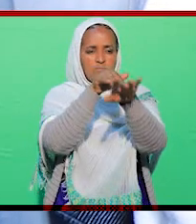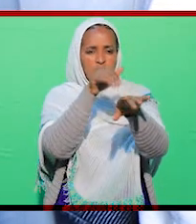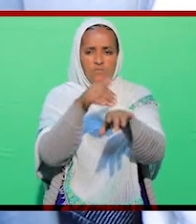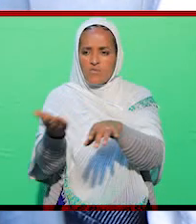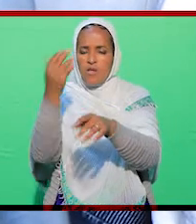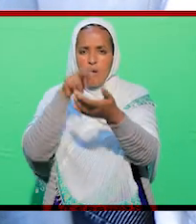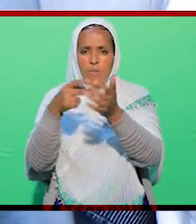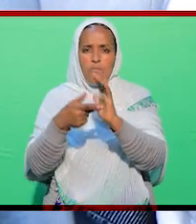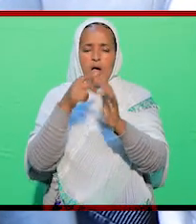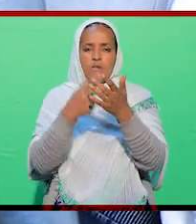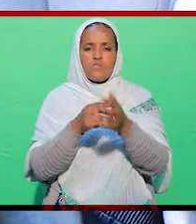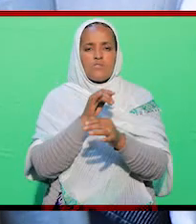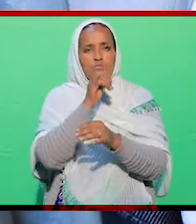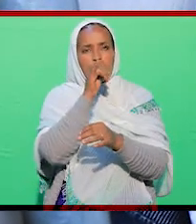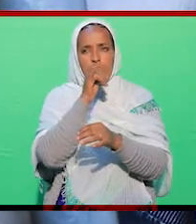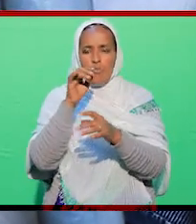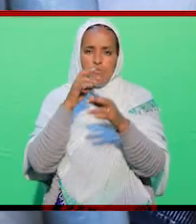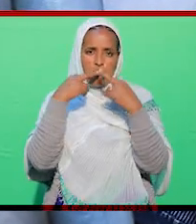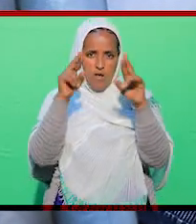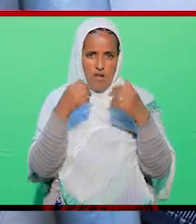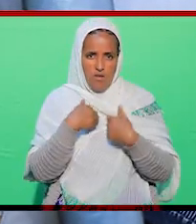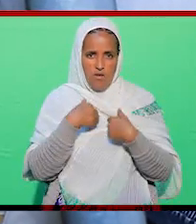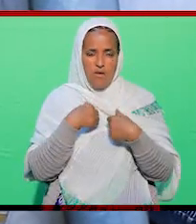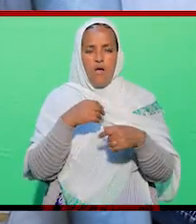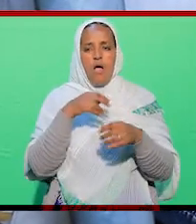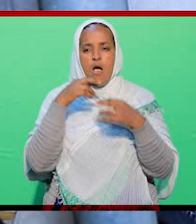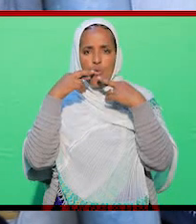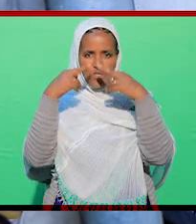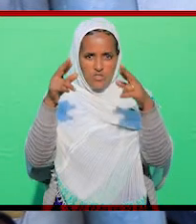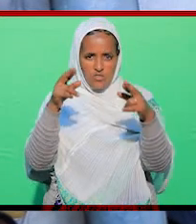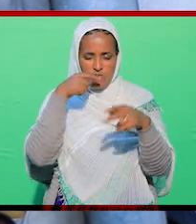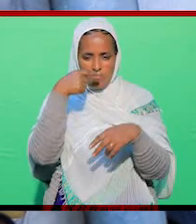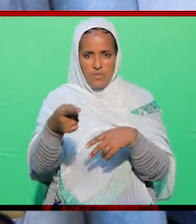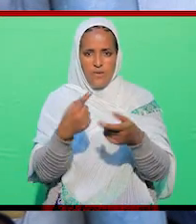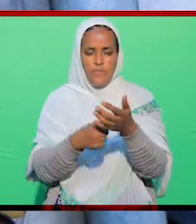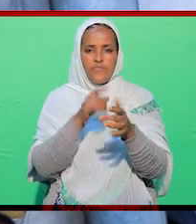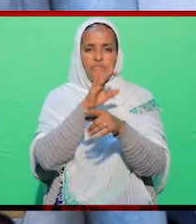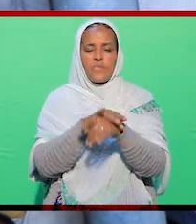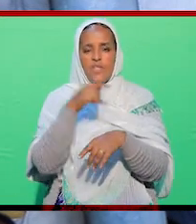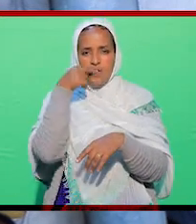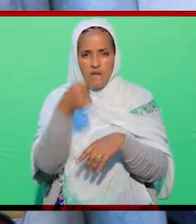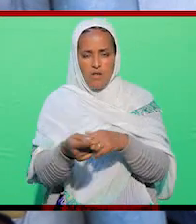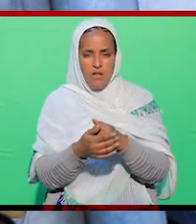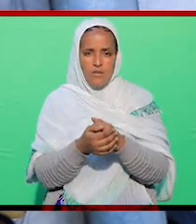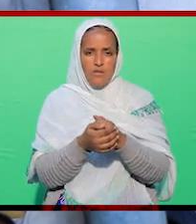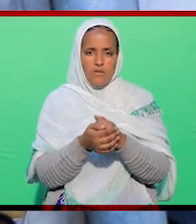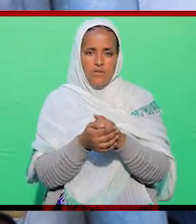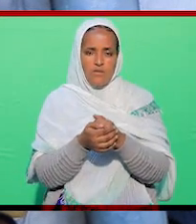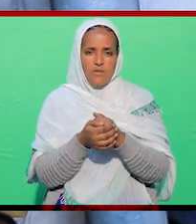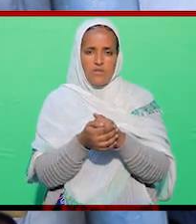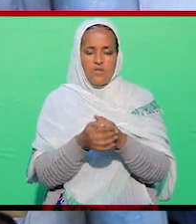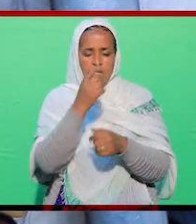ሰዓት ተነሱ ይባላሉ ማለት ንፍሐተ ቀርን ይነፋል ማለት ነው። አዋጅ ይደረጋል፣ ንፍሐተ ቀርን